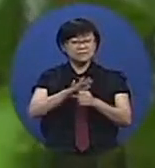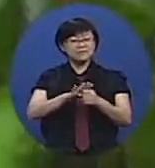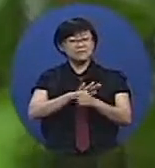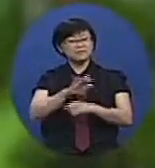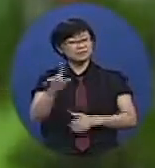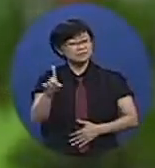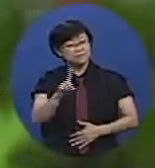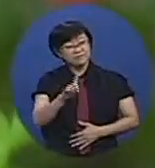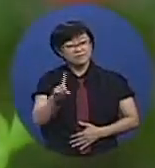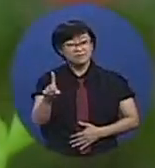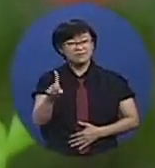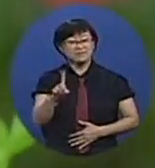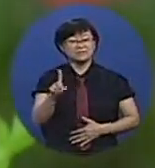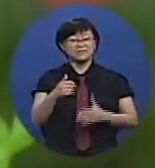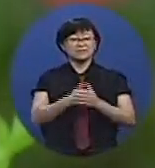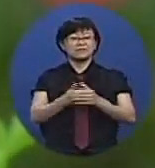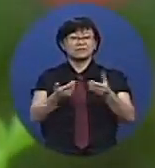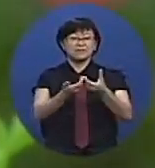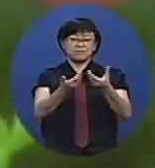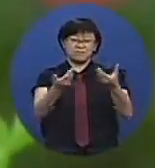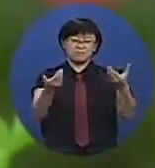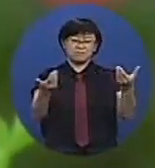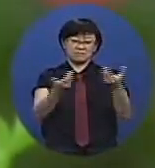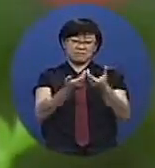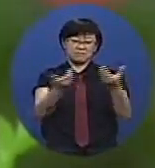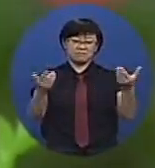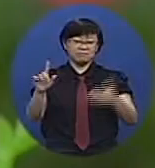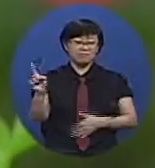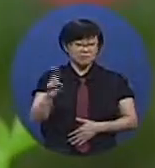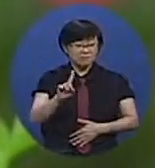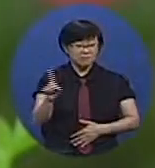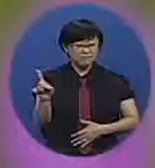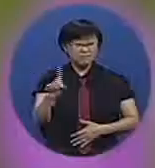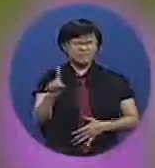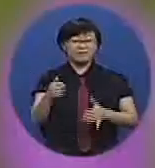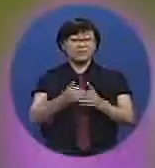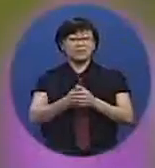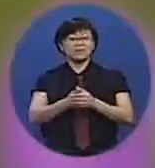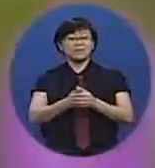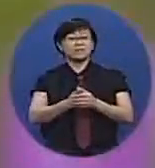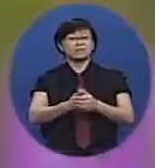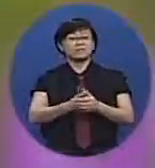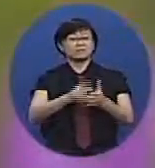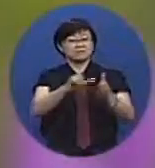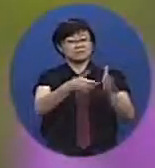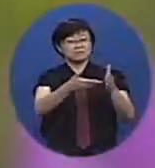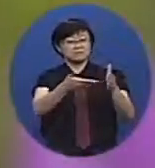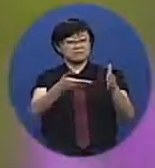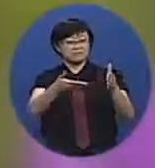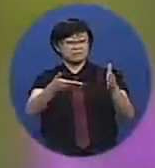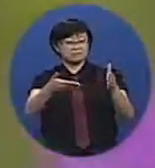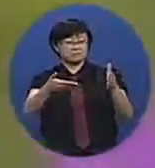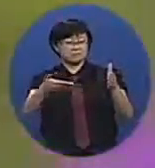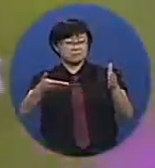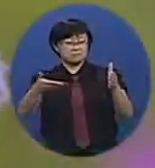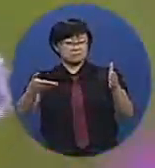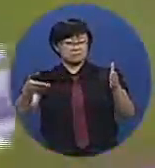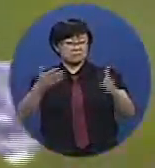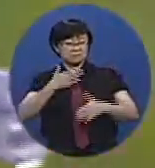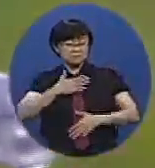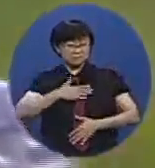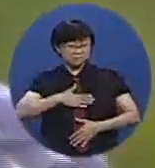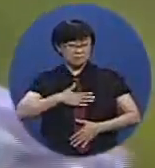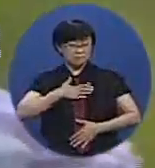사랑이 사랑이 뭔지 이별이 이별이 뭔지 흐르는 세월에 알게